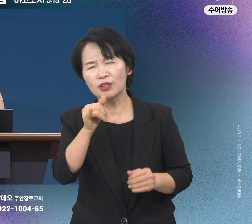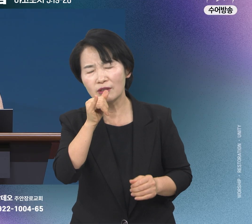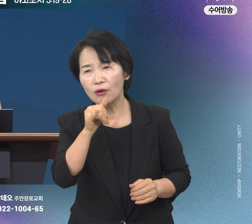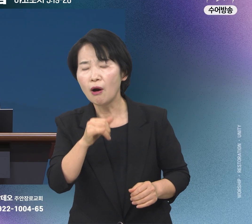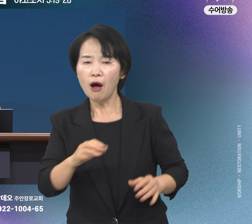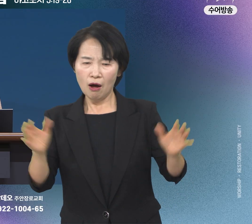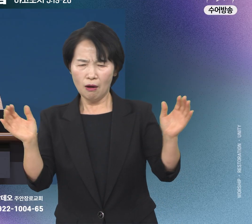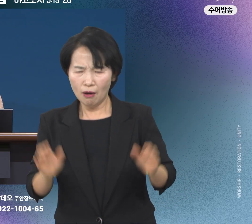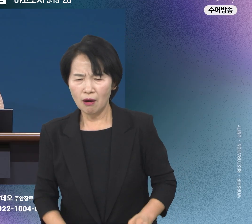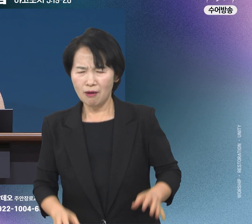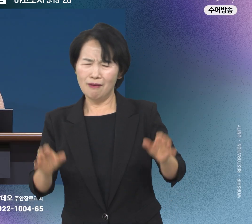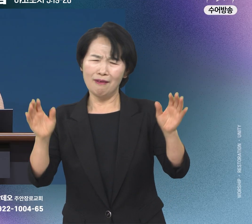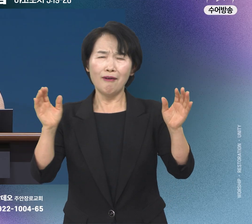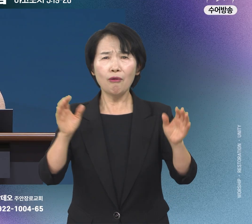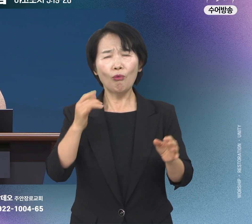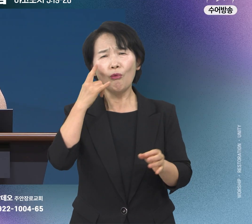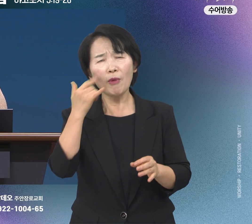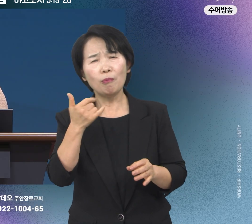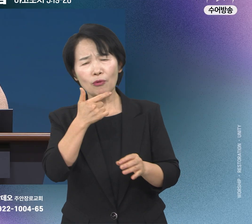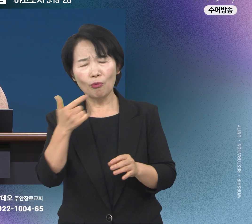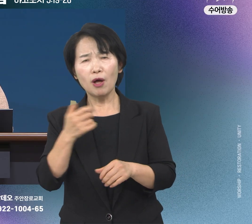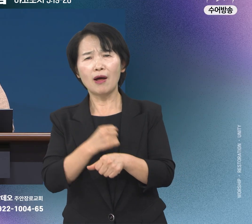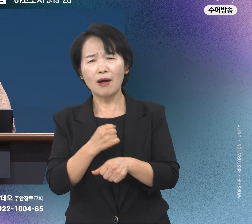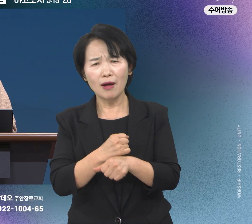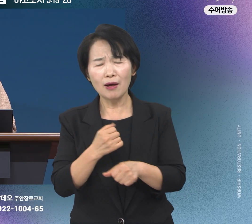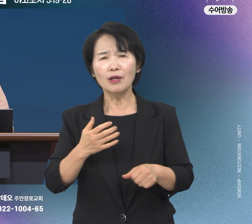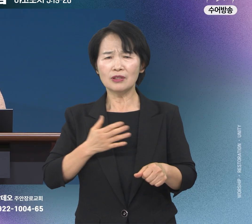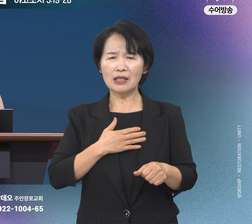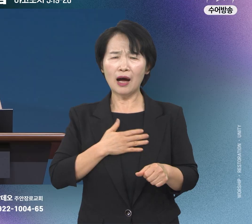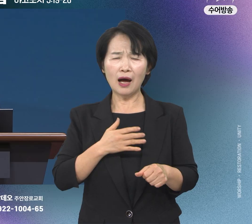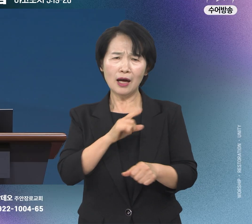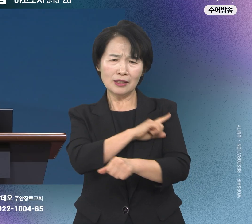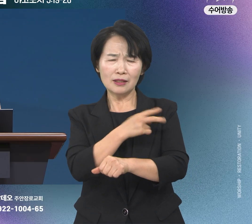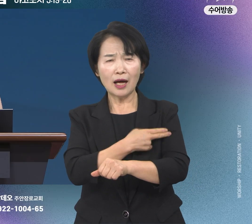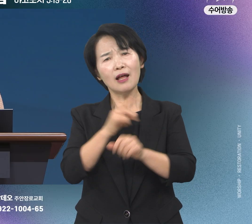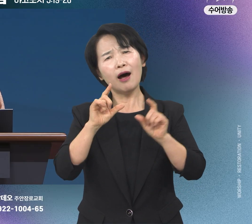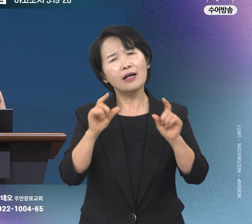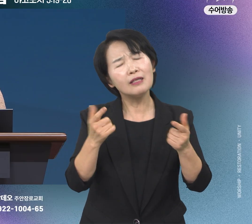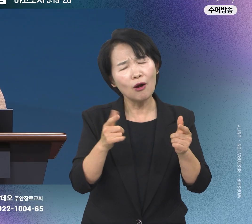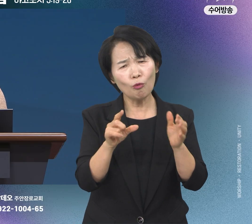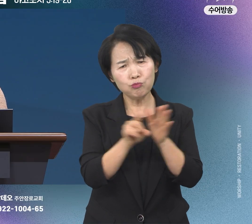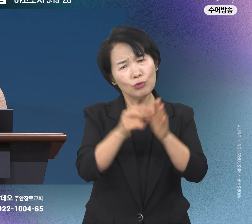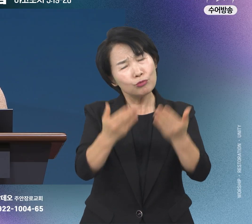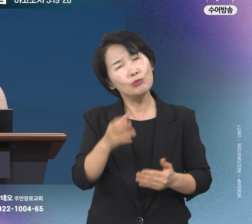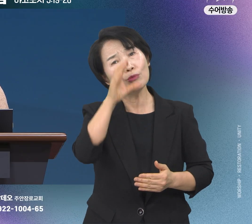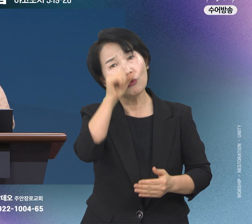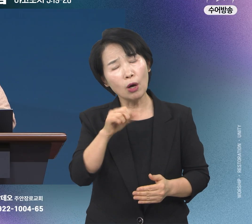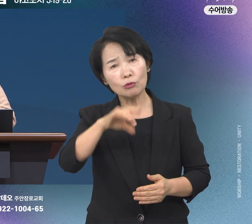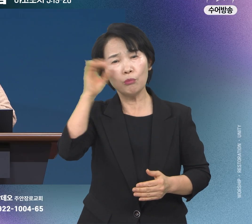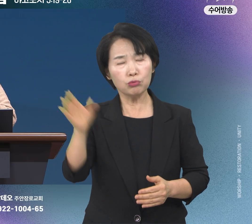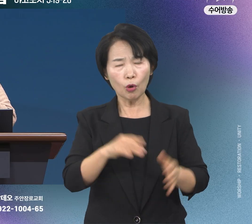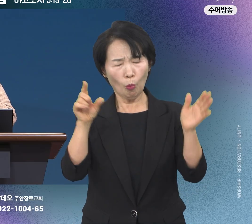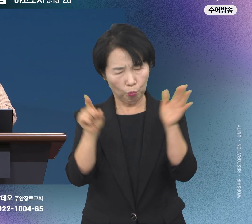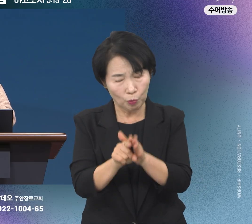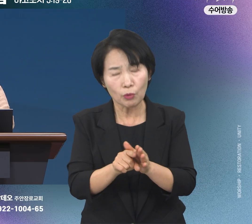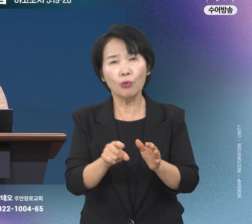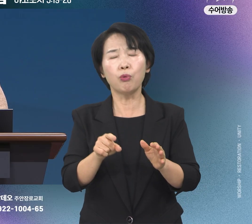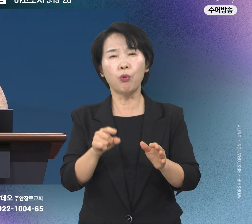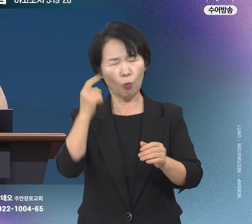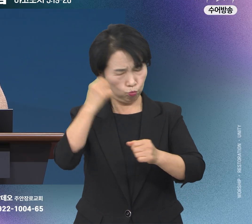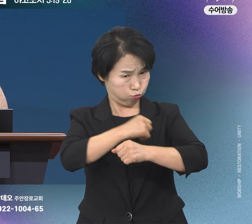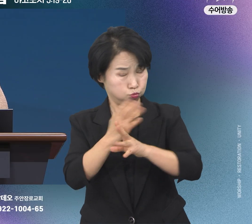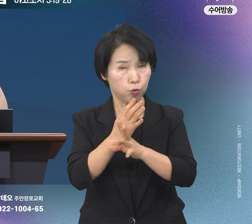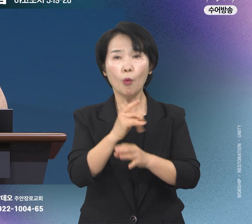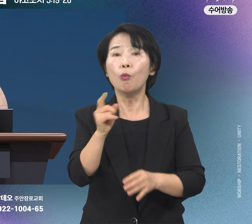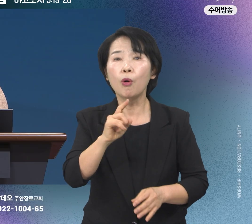억울해서 좀 딸을 믿어주는 척이라도 해보지 그랬어 라고 하는데 부모님 입장에선 제가 도대체